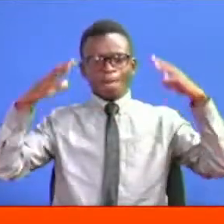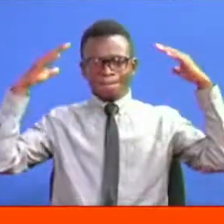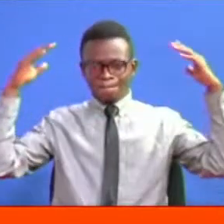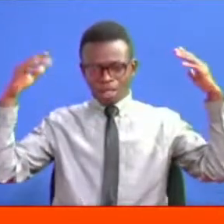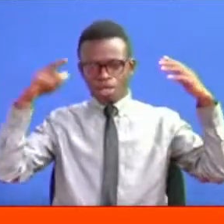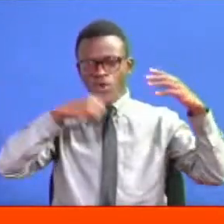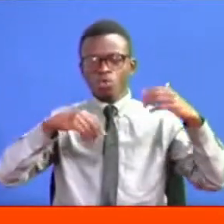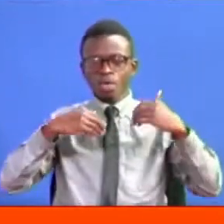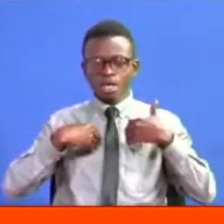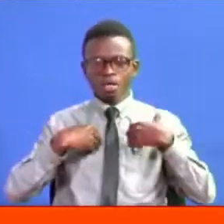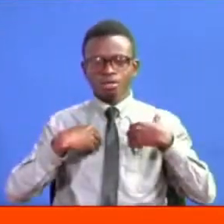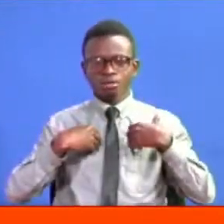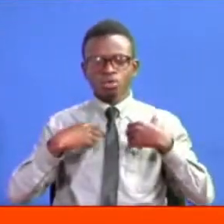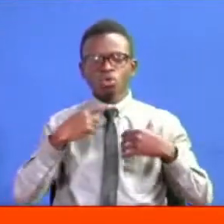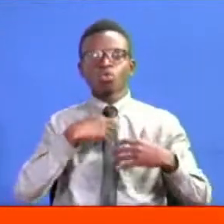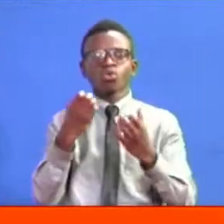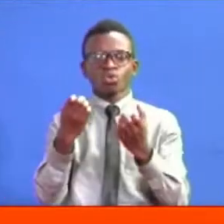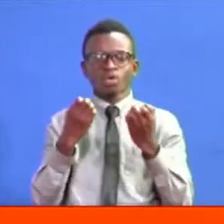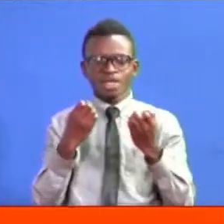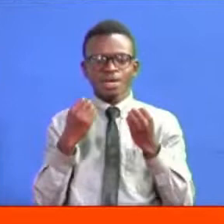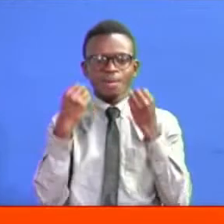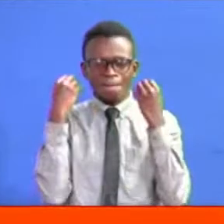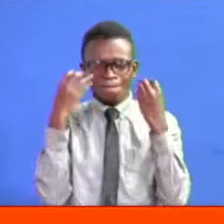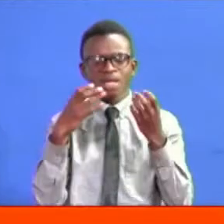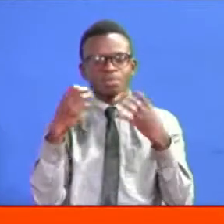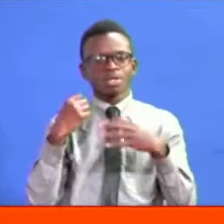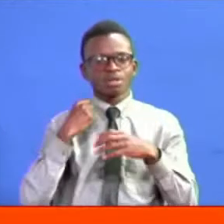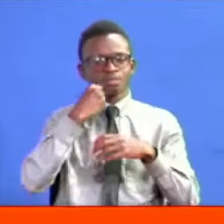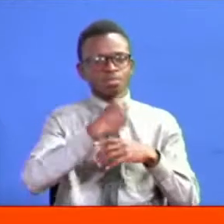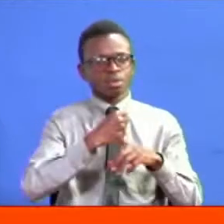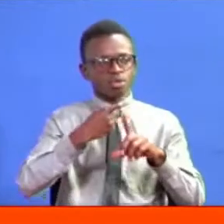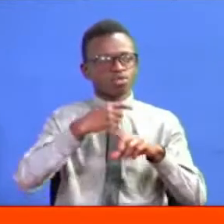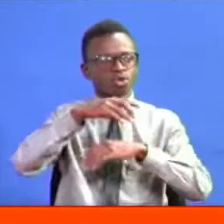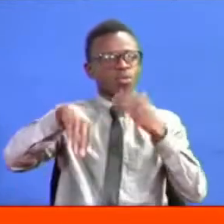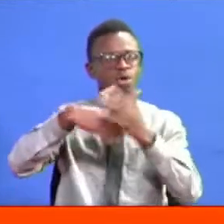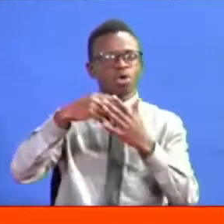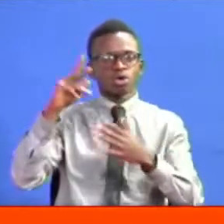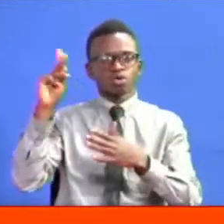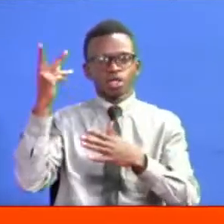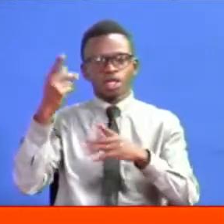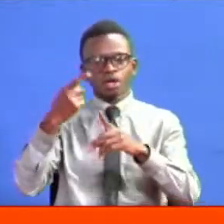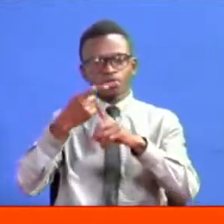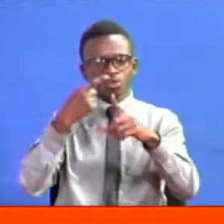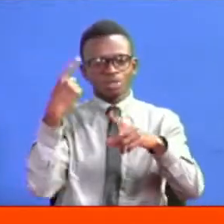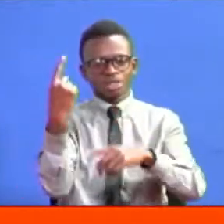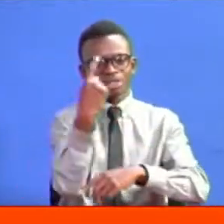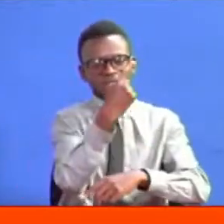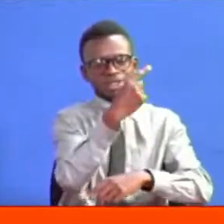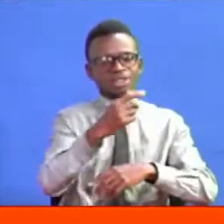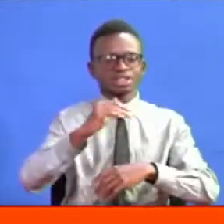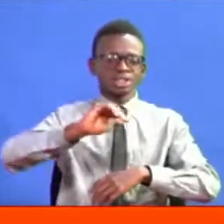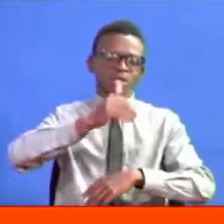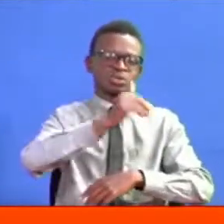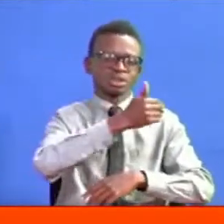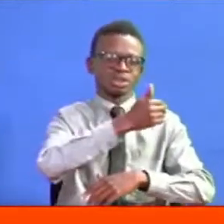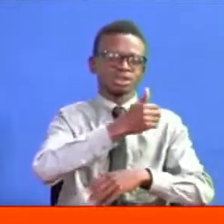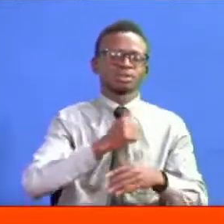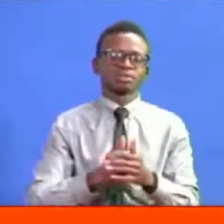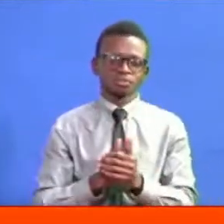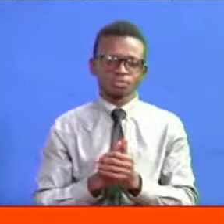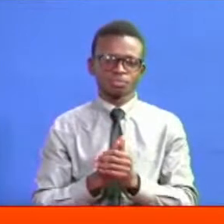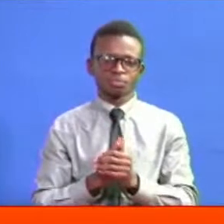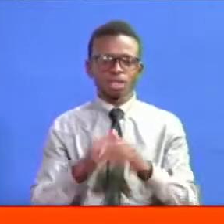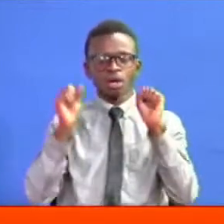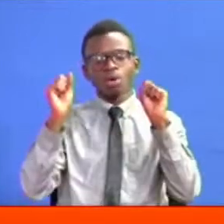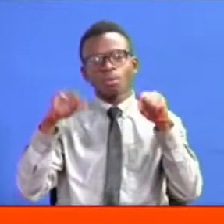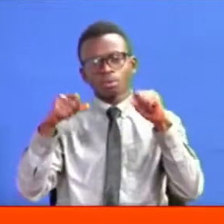tunahitaji magunia 35,000 kutoka kote nchini, kila kaunti magunia 744